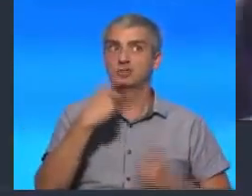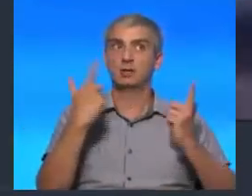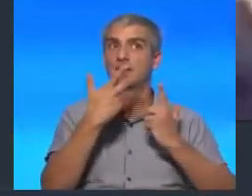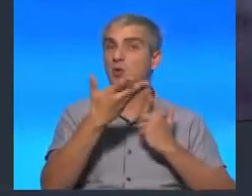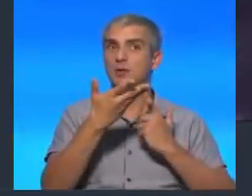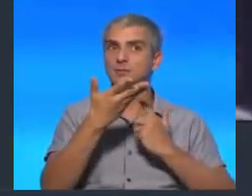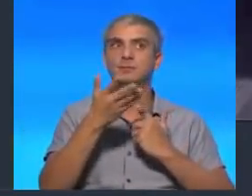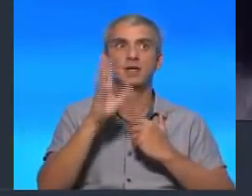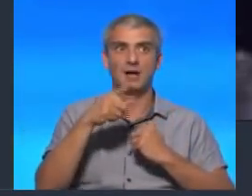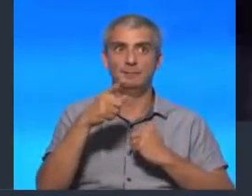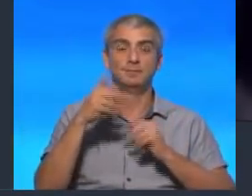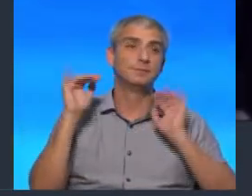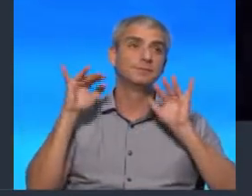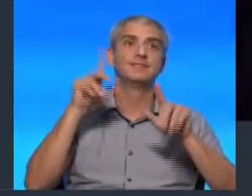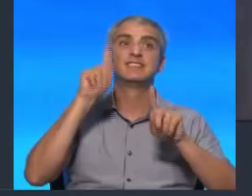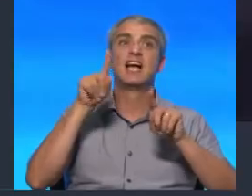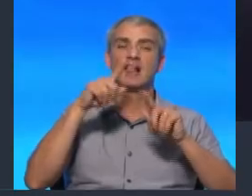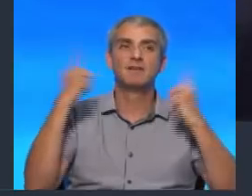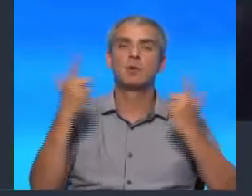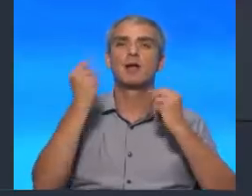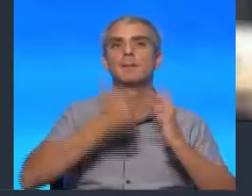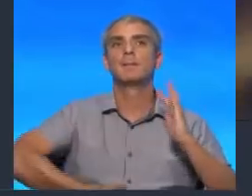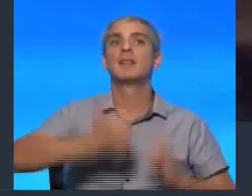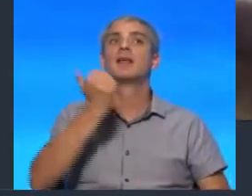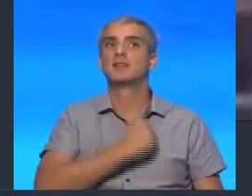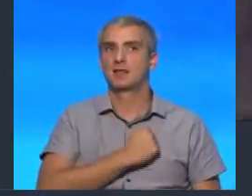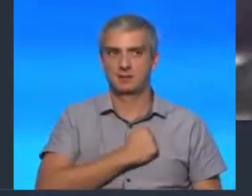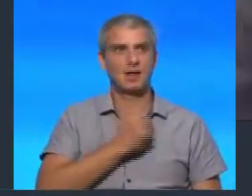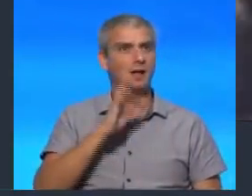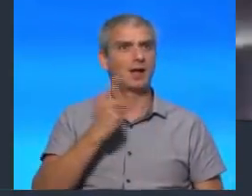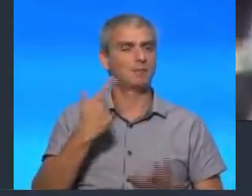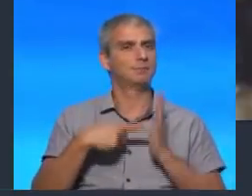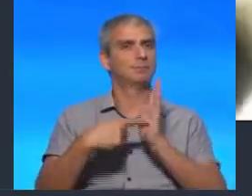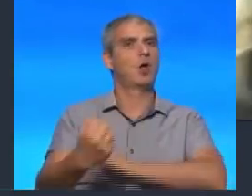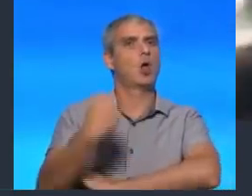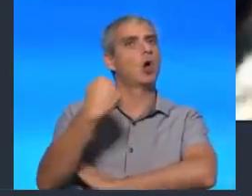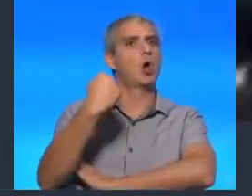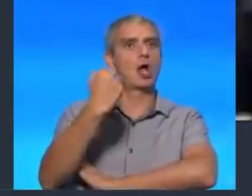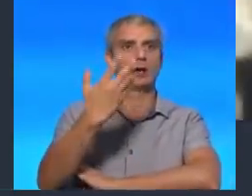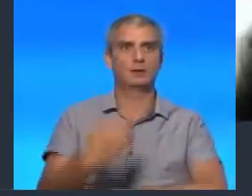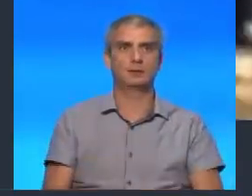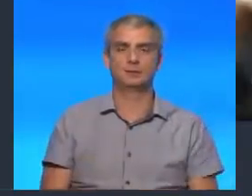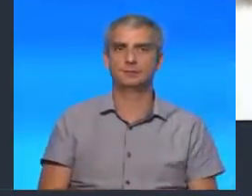הללו, שבהם אלפים חוגגים עם מנהיגם הרוחני, גם מפגן כוח.